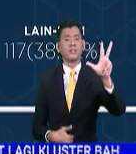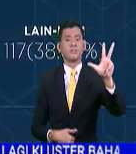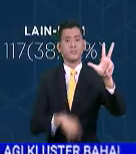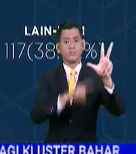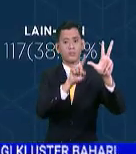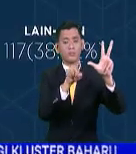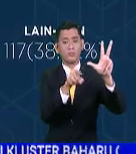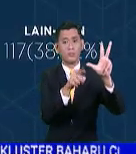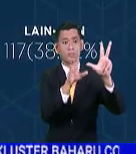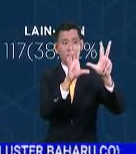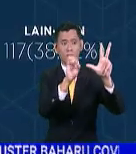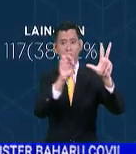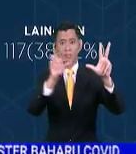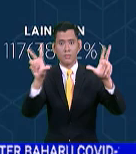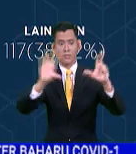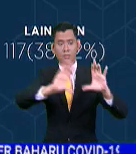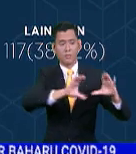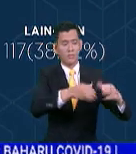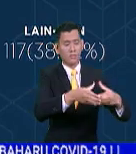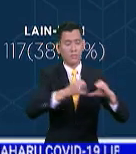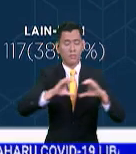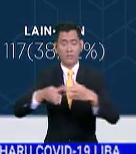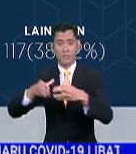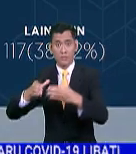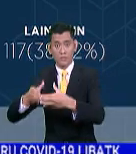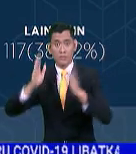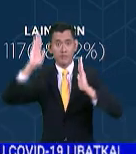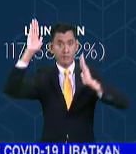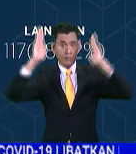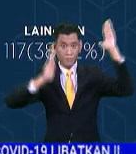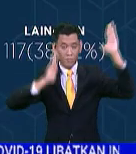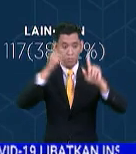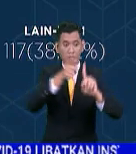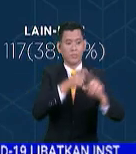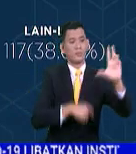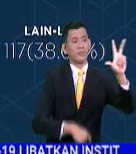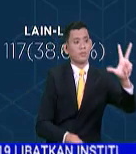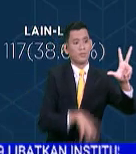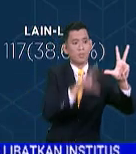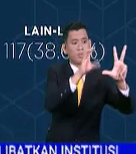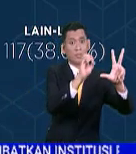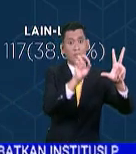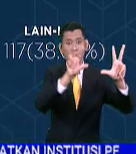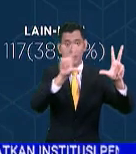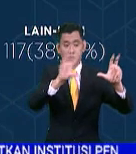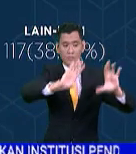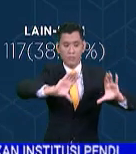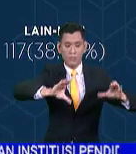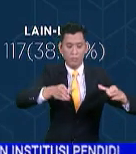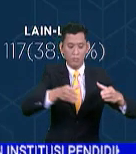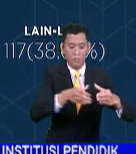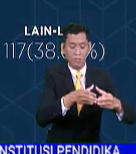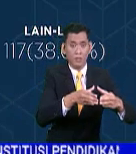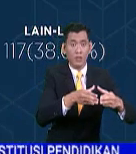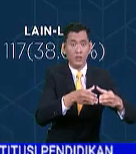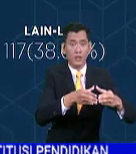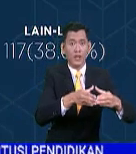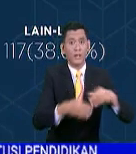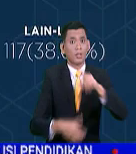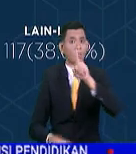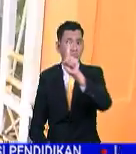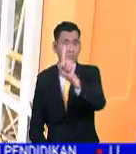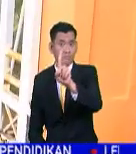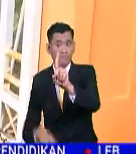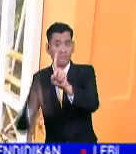303 kluster di seluruh negara. Daripada 303 kluster ini, 100